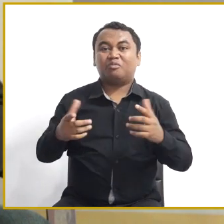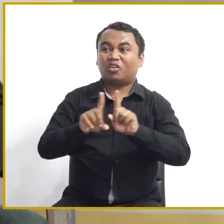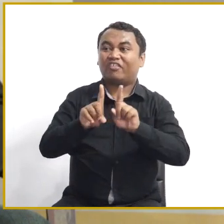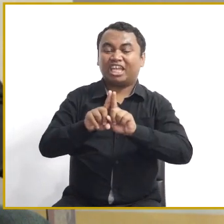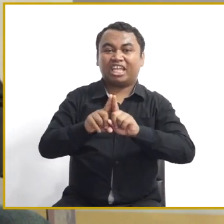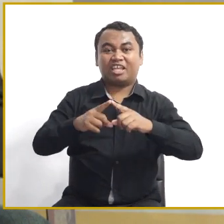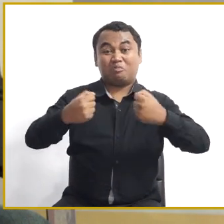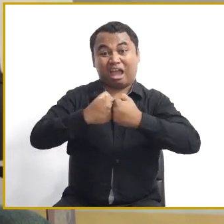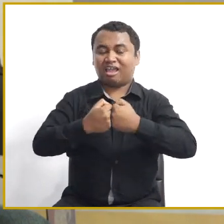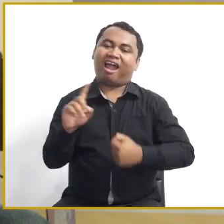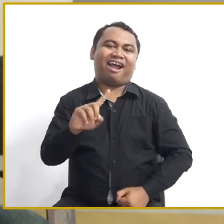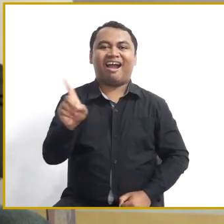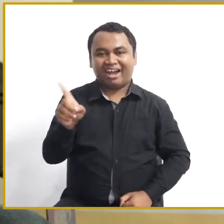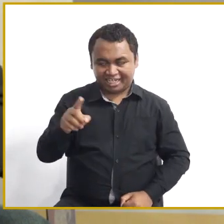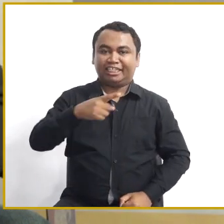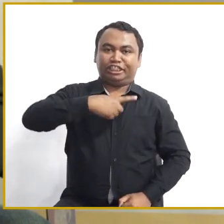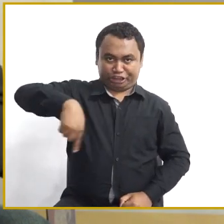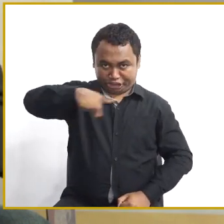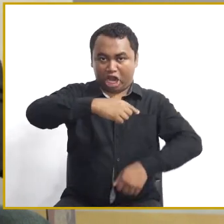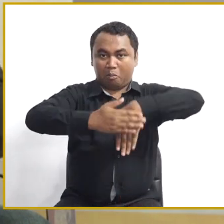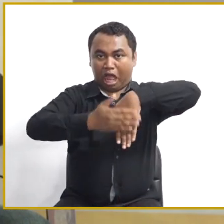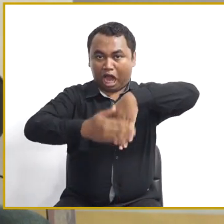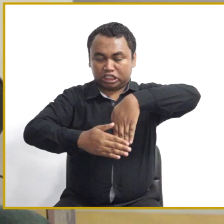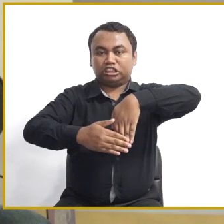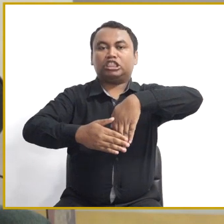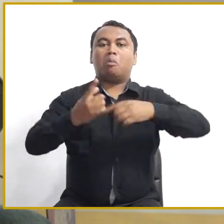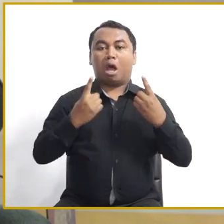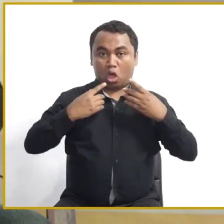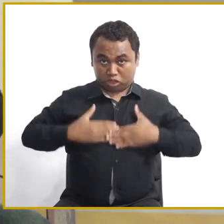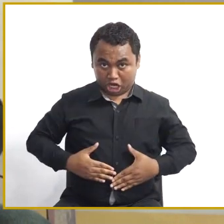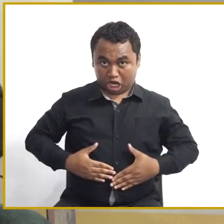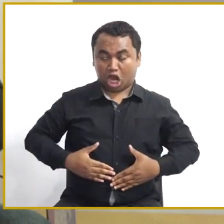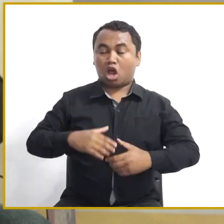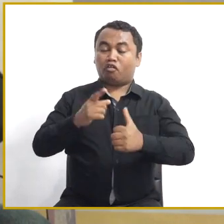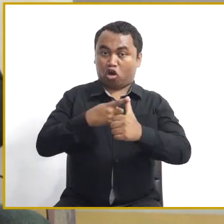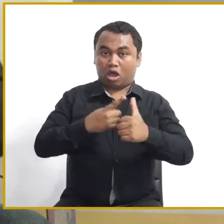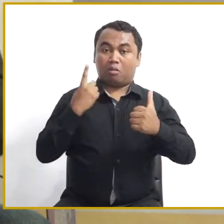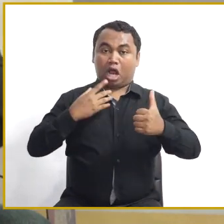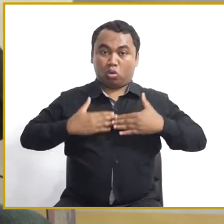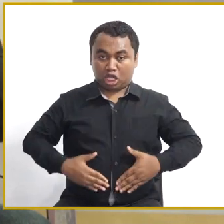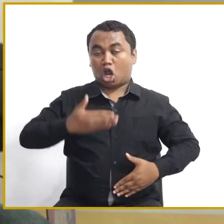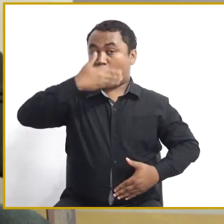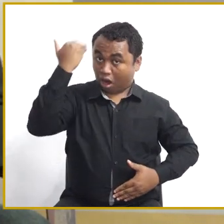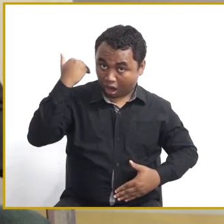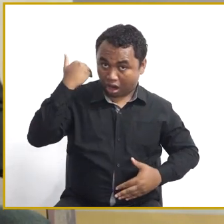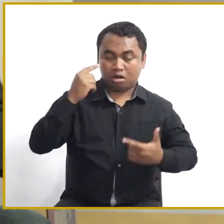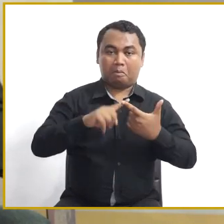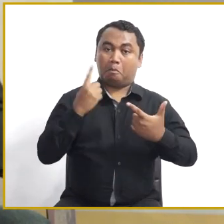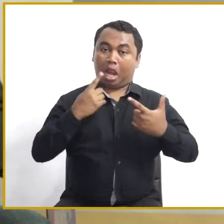arak'olona na araka vola na araka zavatra hafahana mampandroso